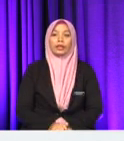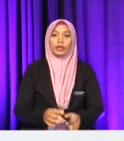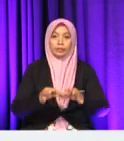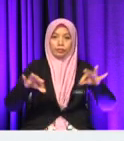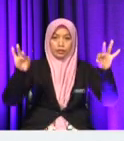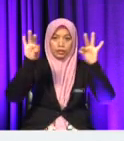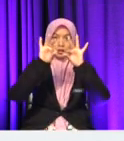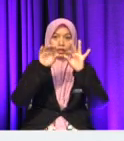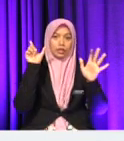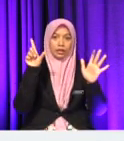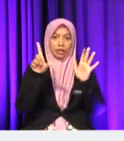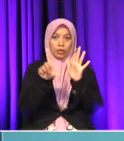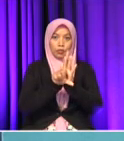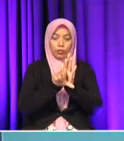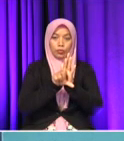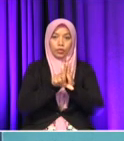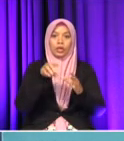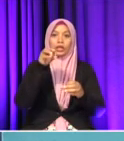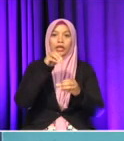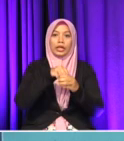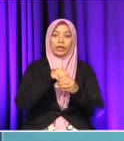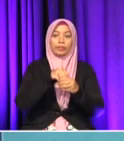logo dalam sebuah identity Serigala